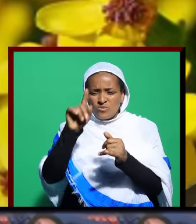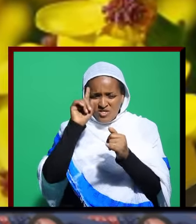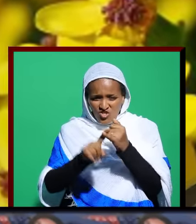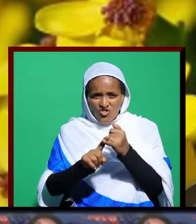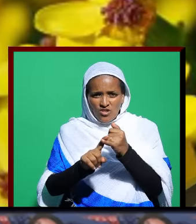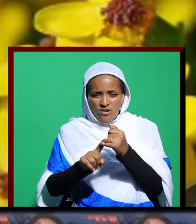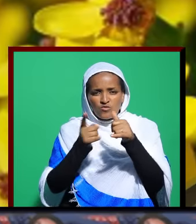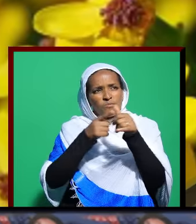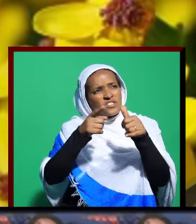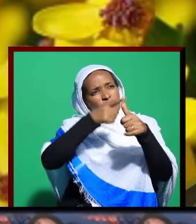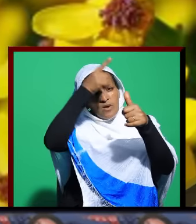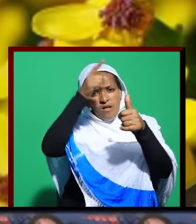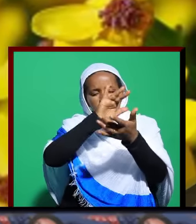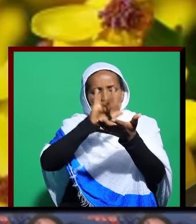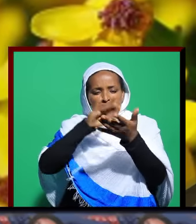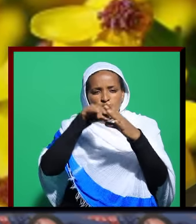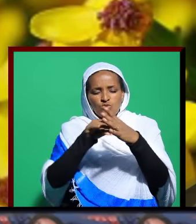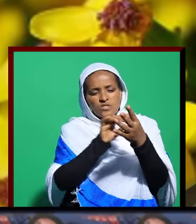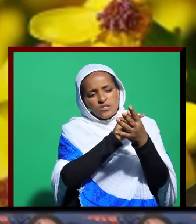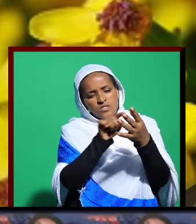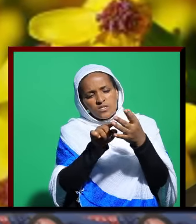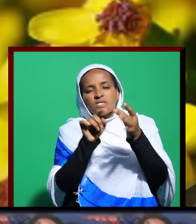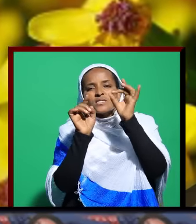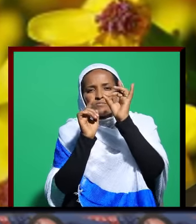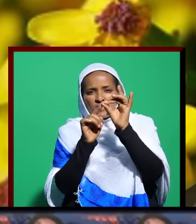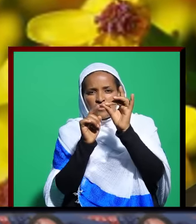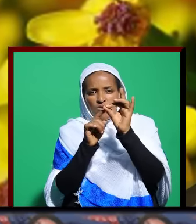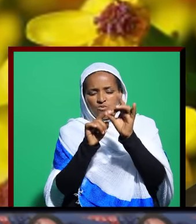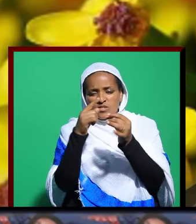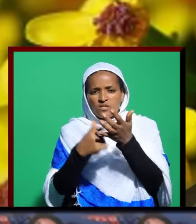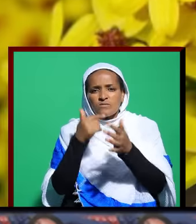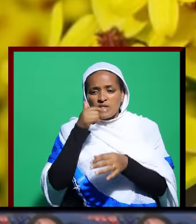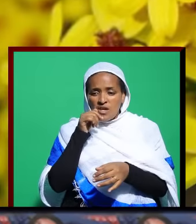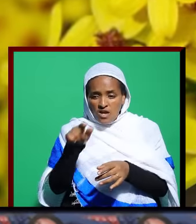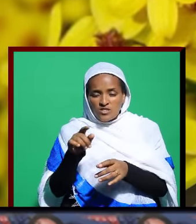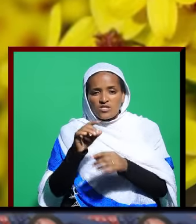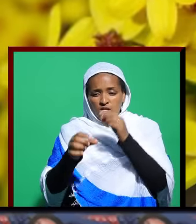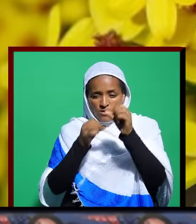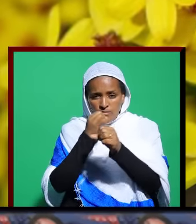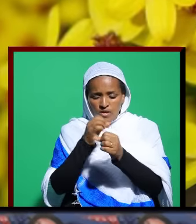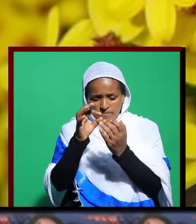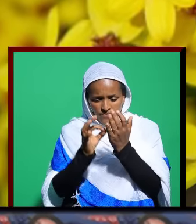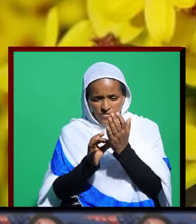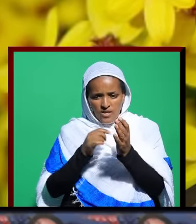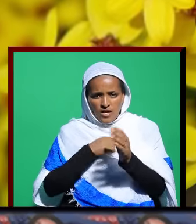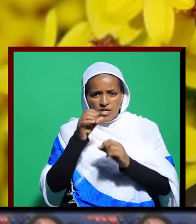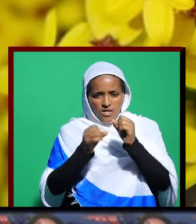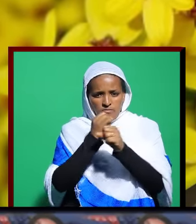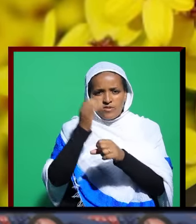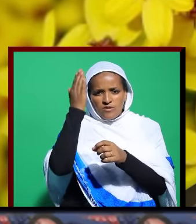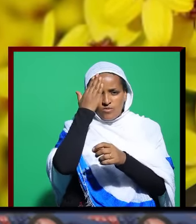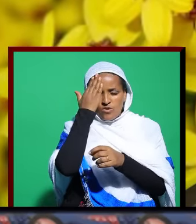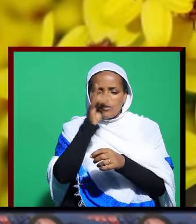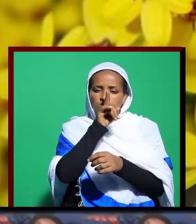ስጀምር አለ። እሷ የመጨረሻ ታናሽ ነች፣ እሱ የመጀመሪያ ነው። በመካከላቸው 9 8 አሉ። ስለዚህ ምን አላት? ያንቺን እድሜ ማስላት ስጀምር የኔ